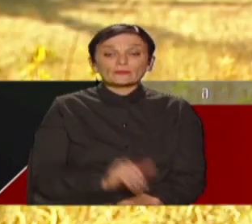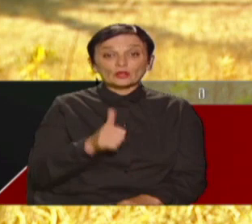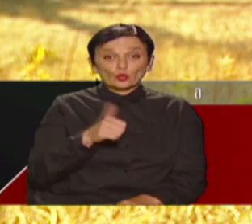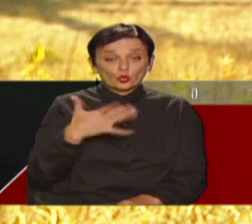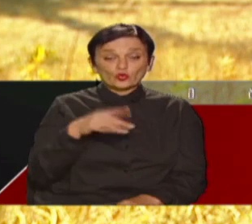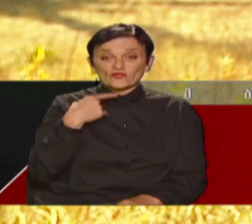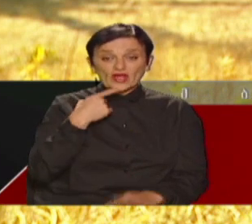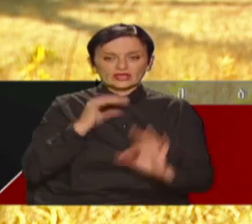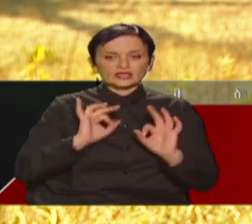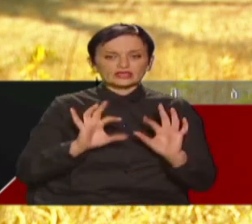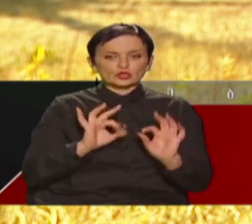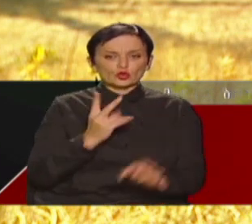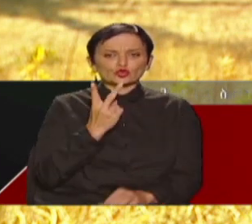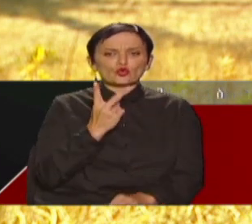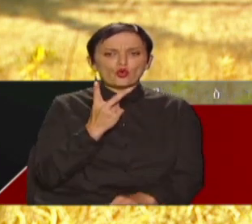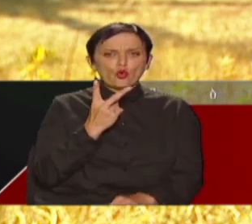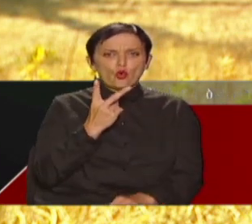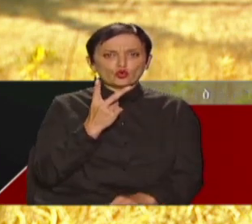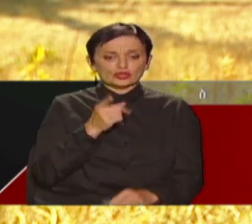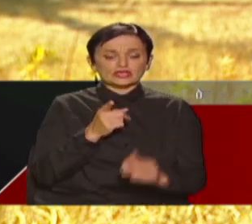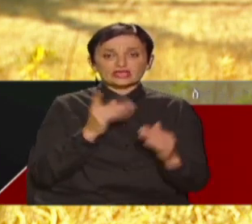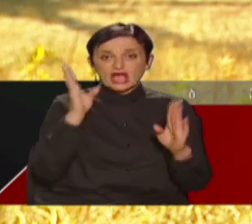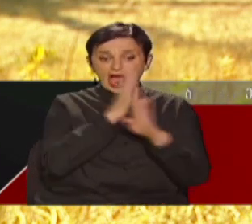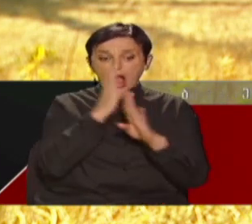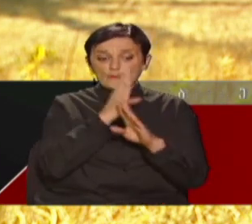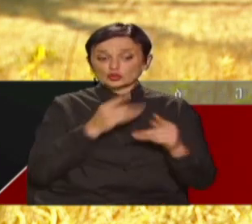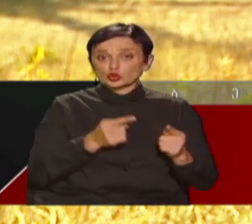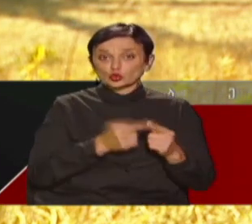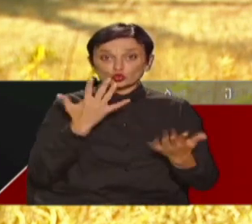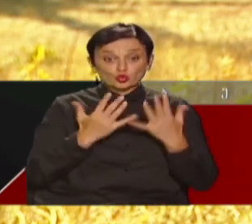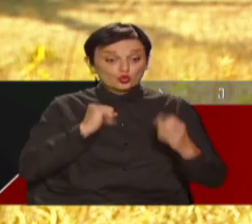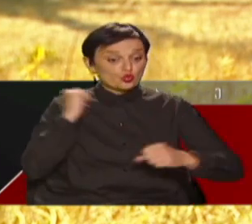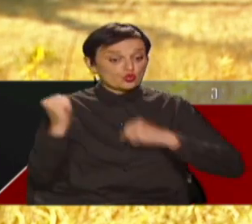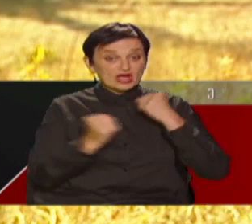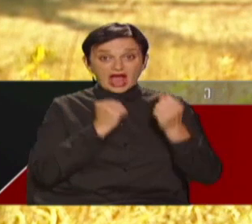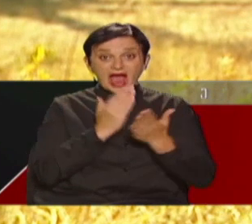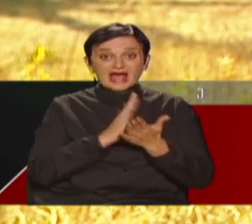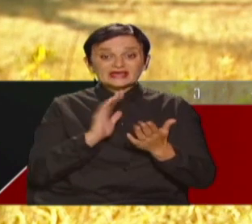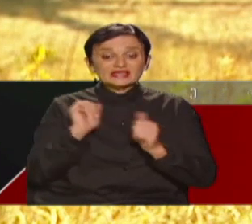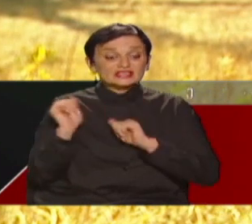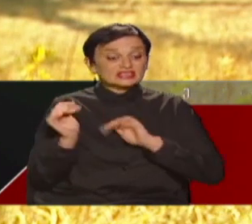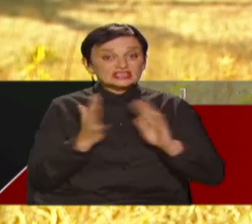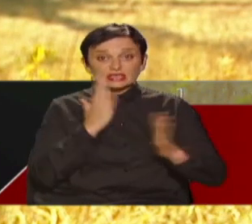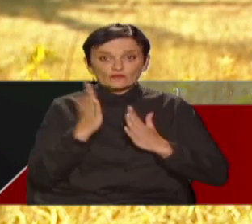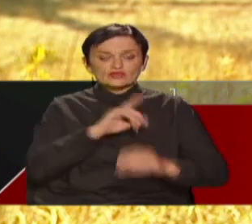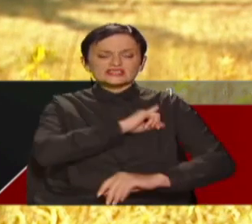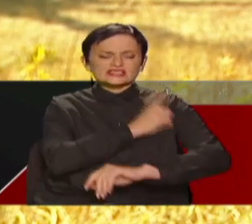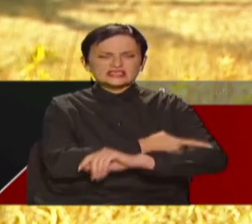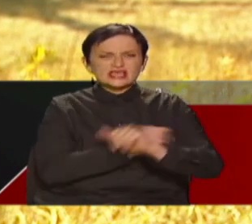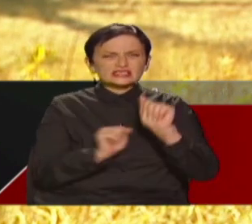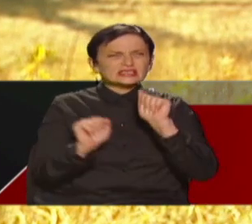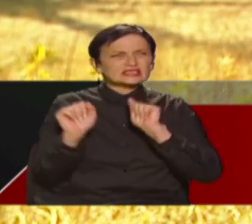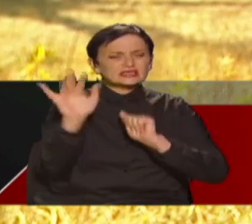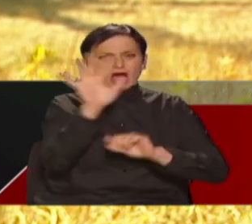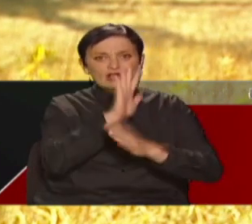Როგორც უკვე გითხარით, აქ არის ორი უკიდურესობა ამ ინდის კუთხით, იმ შემთხვევაში თუ ქარი არ არის და ნიავი ტერიტორიაზე, მაშინ არის ძლიერი დაკვამლიანება